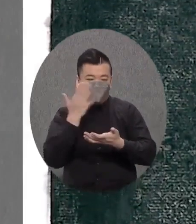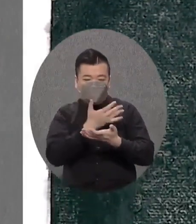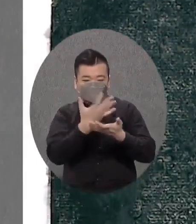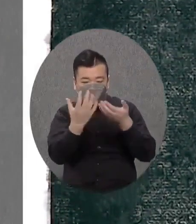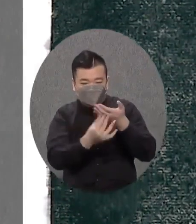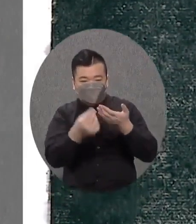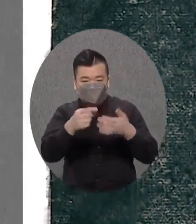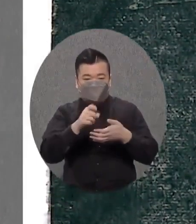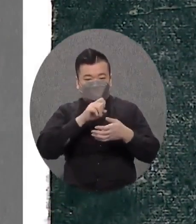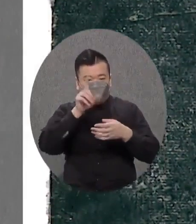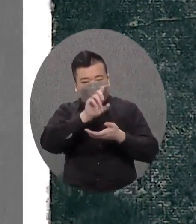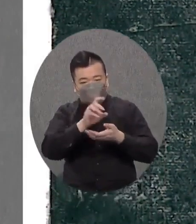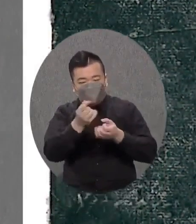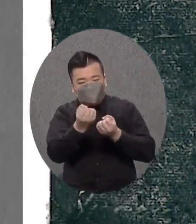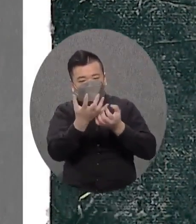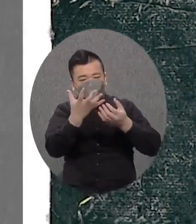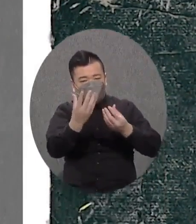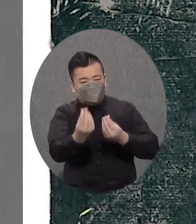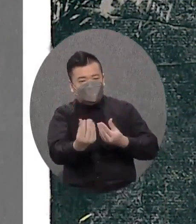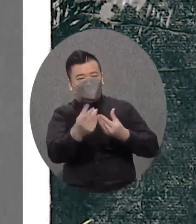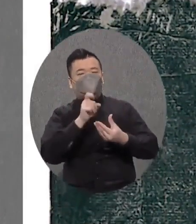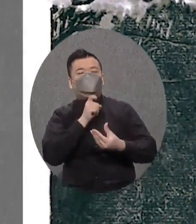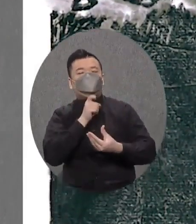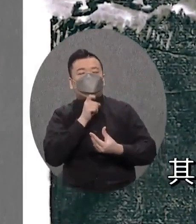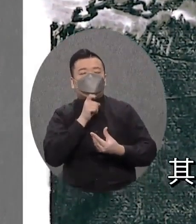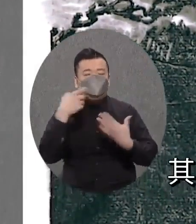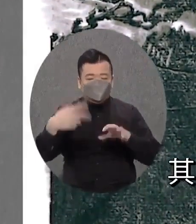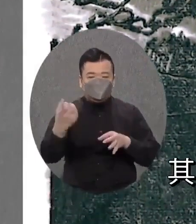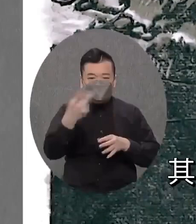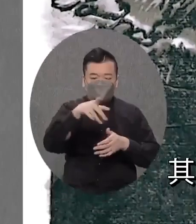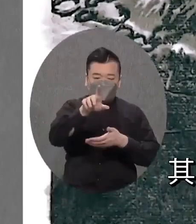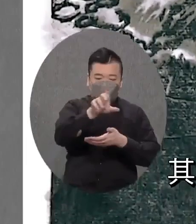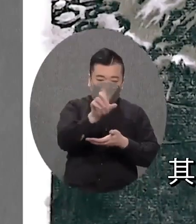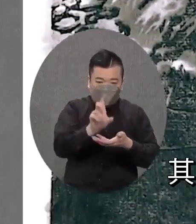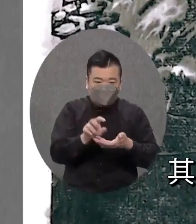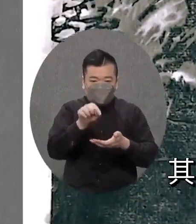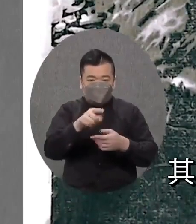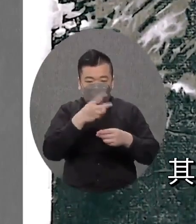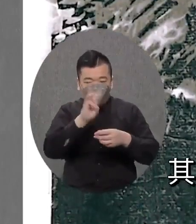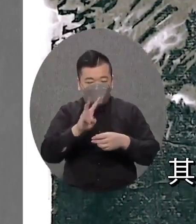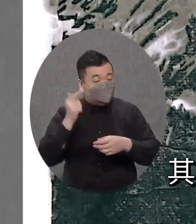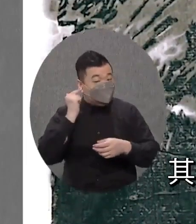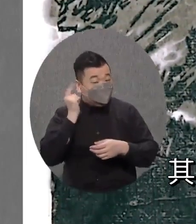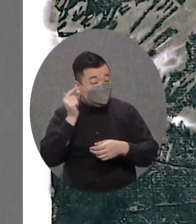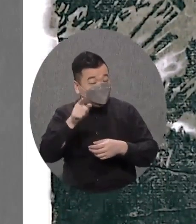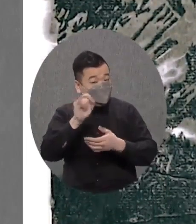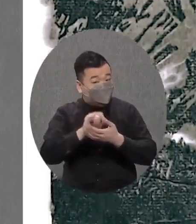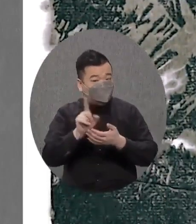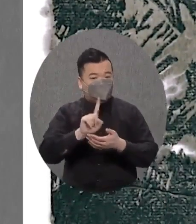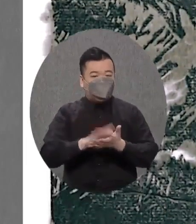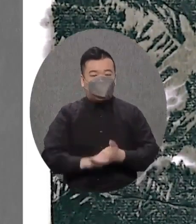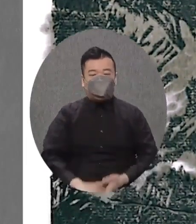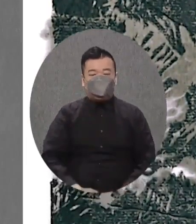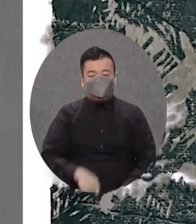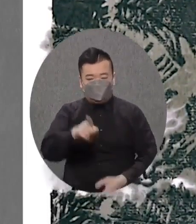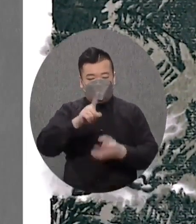帶出水墨嗰種濃淡有致嘅效果。其中一個做水印木刻好出名嘅藝術家就係梅創基